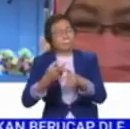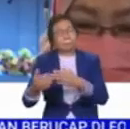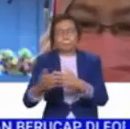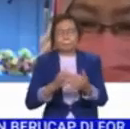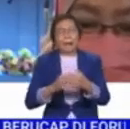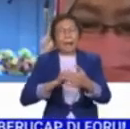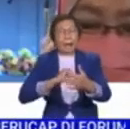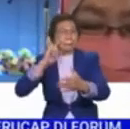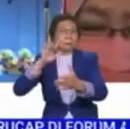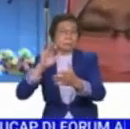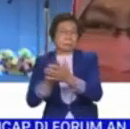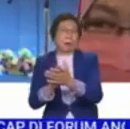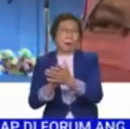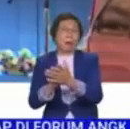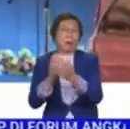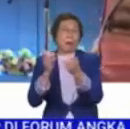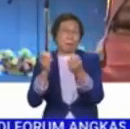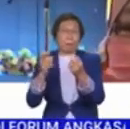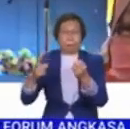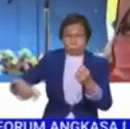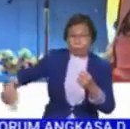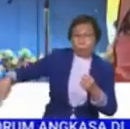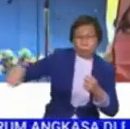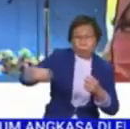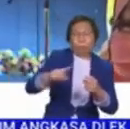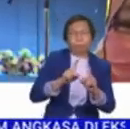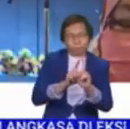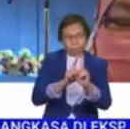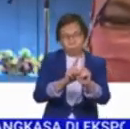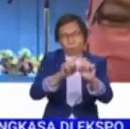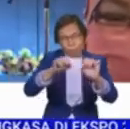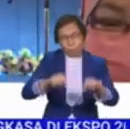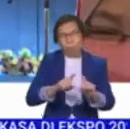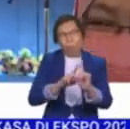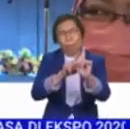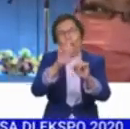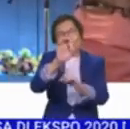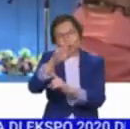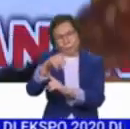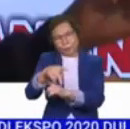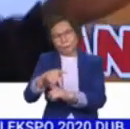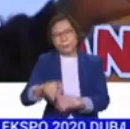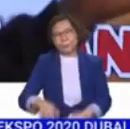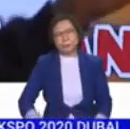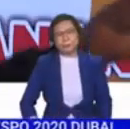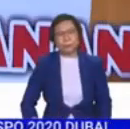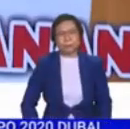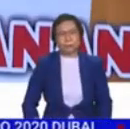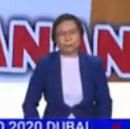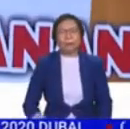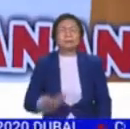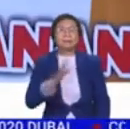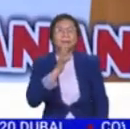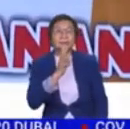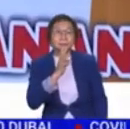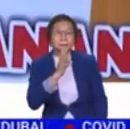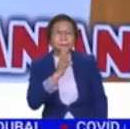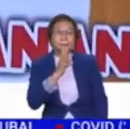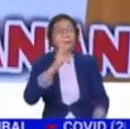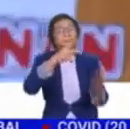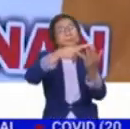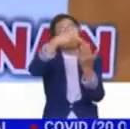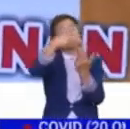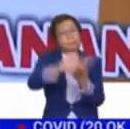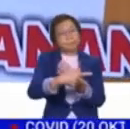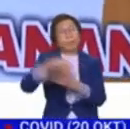ramma yang still atau masih mampu untuk mematuhi Sophia suku yang hendak dikenakan jauh berkata demikian pada